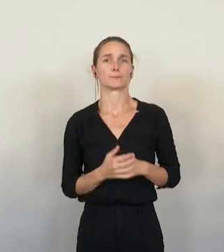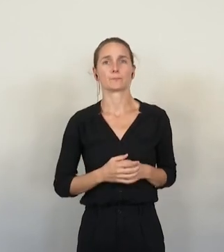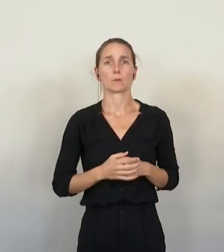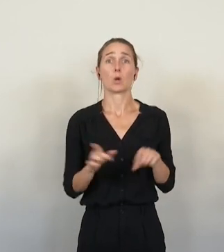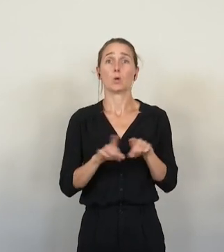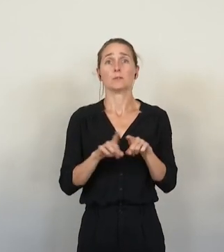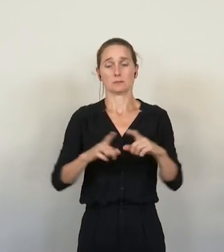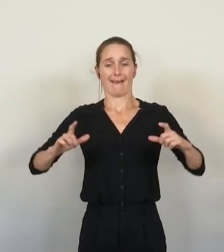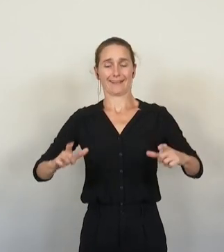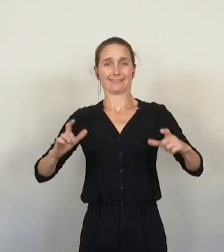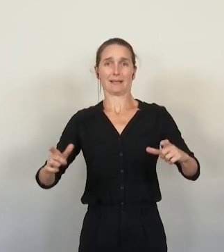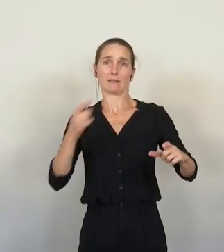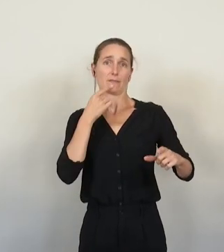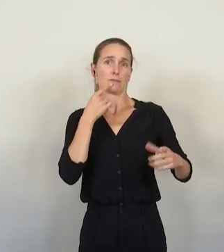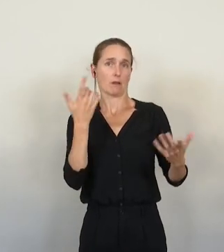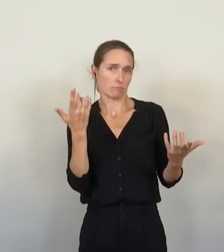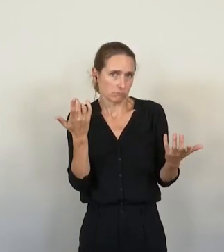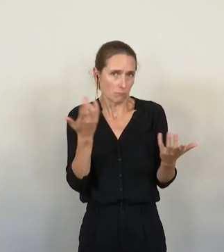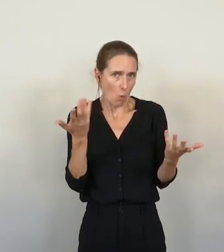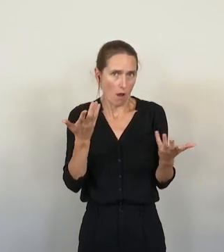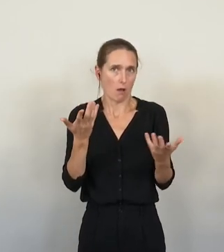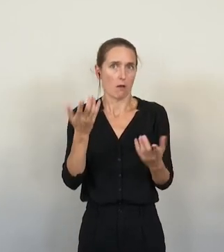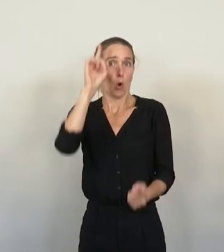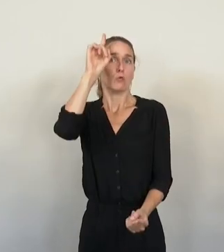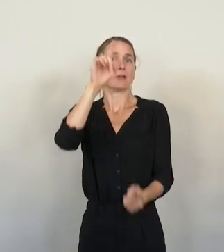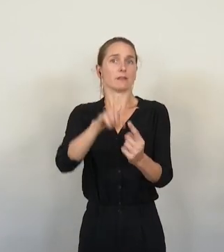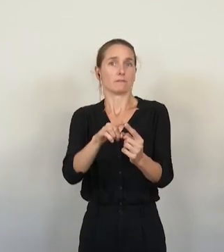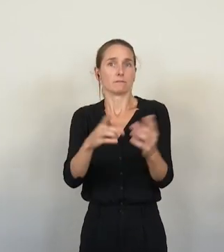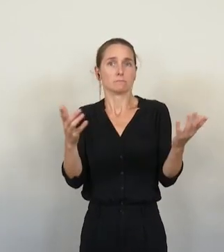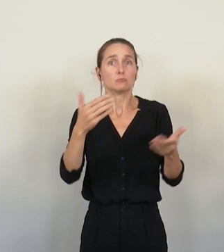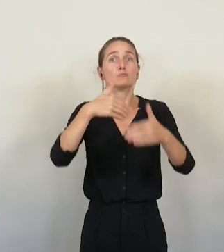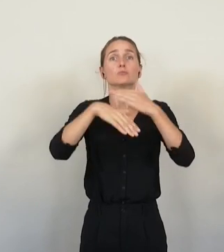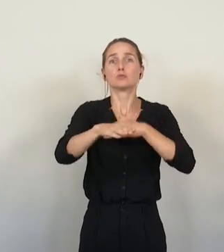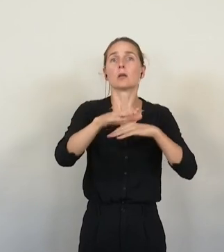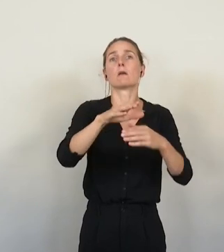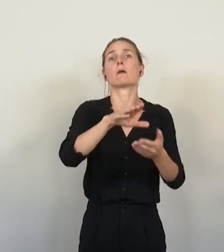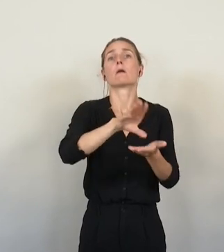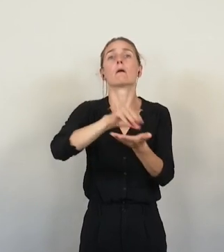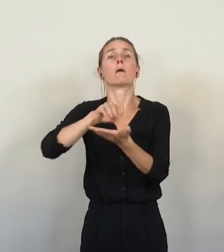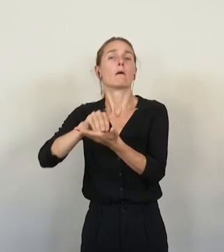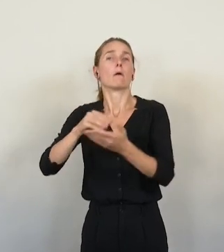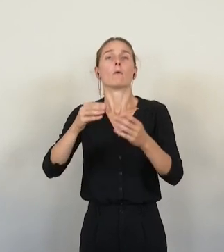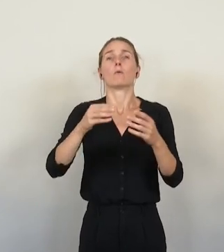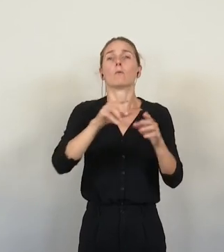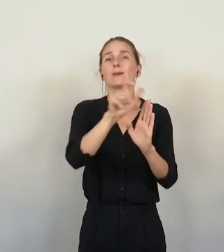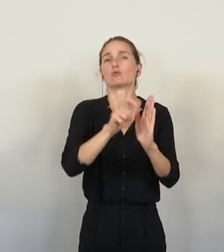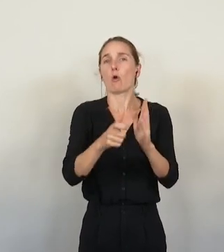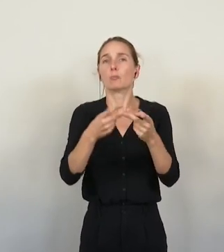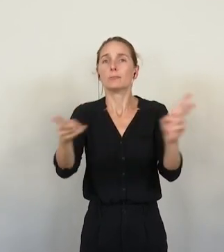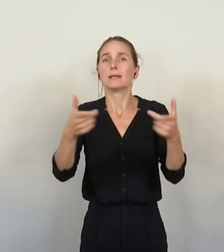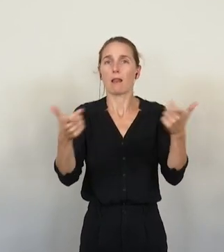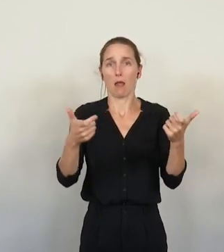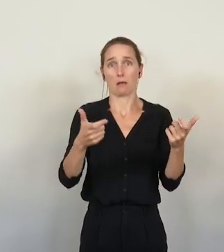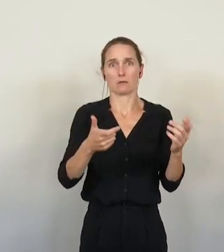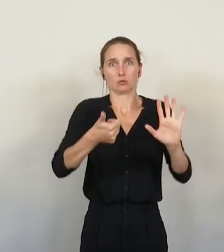effectivement la photo le scénario idéal serait aller vers 60 % de flexitarienne et flexitarien c'est-à-dire qui mange de